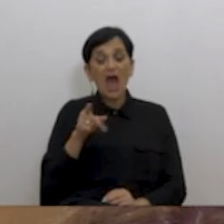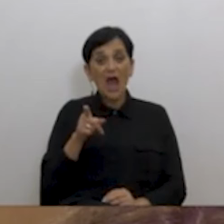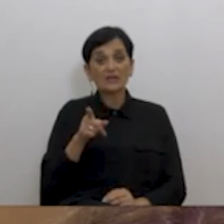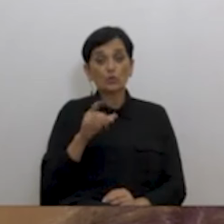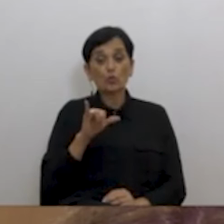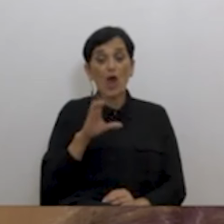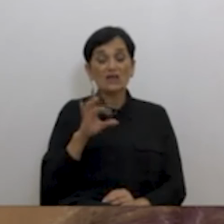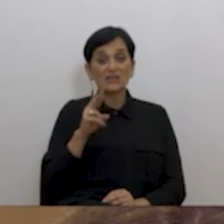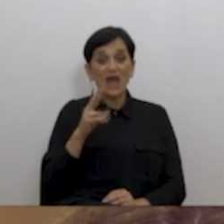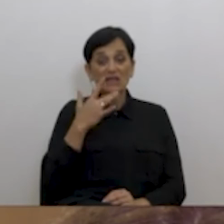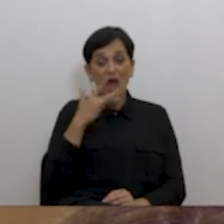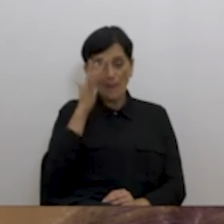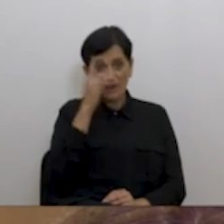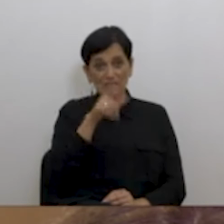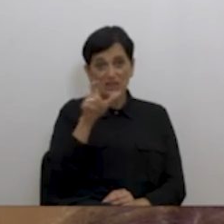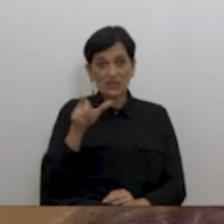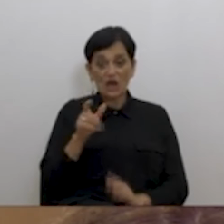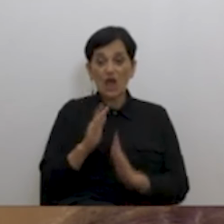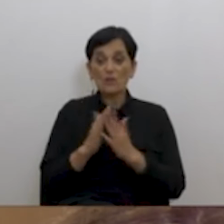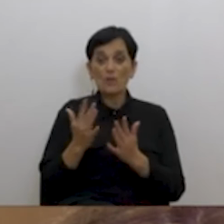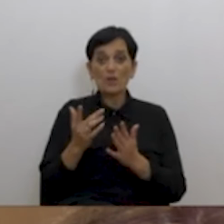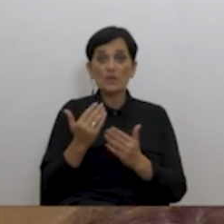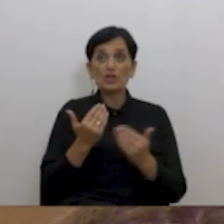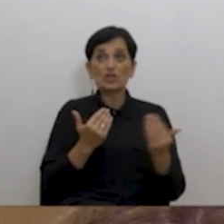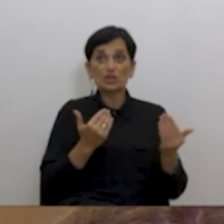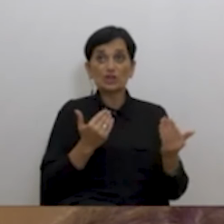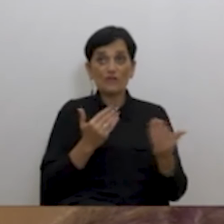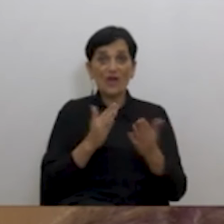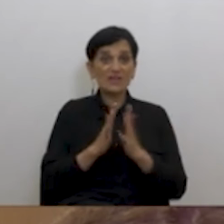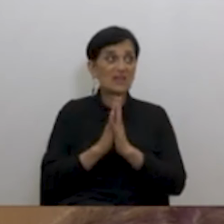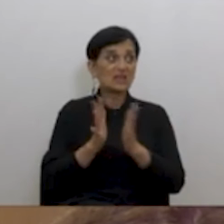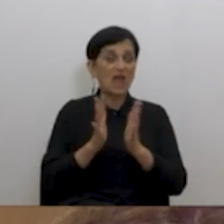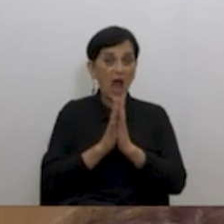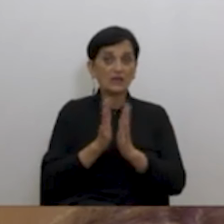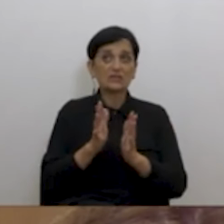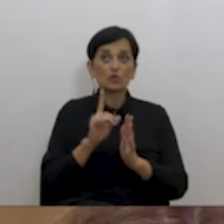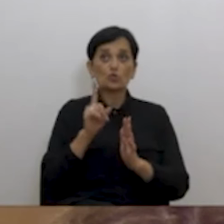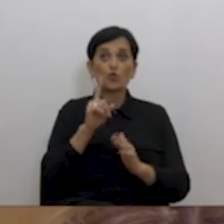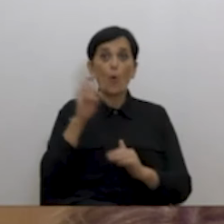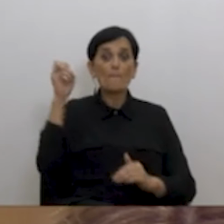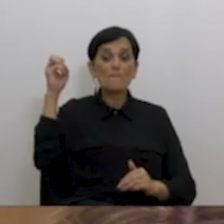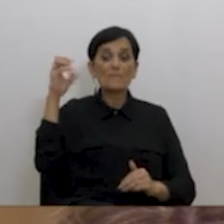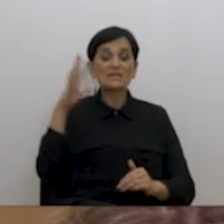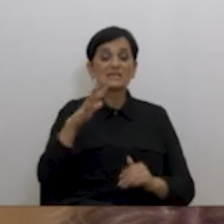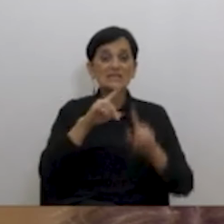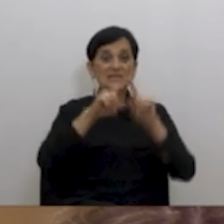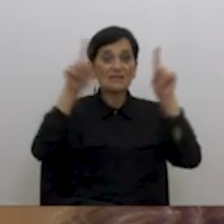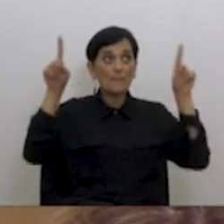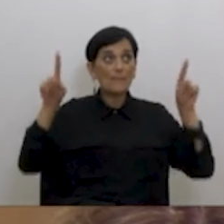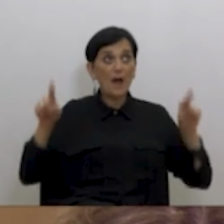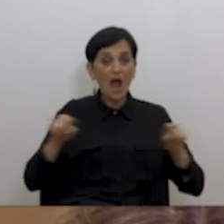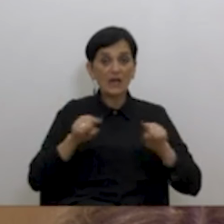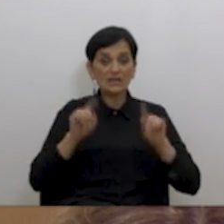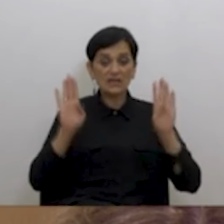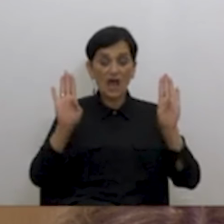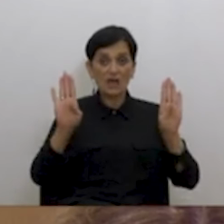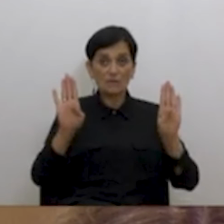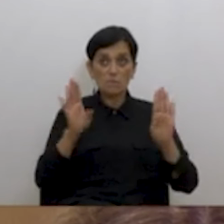USAID-ს და ამერიკელ ხალხს რომელსაც დღენია და თქვენ გახართ და ლანძღავთ რომ მზის ბატარეებზე შუქი კონდეს ამ ხალხს. არ არის